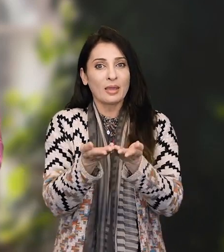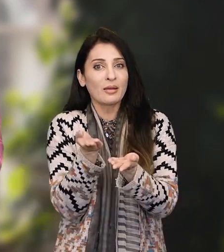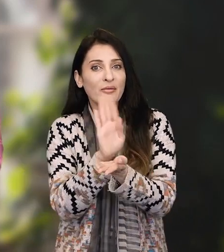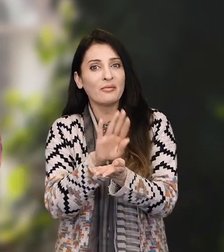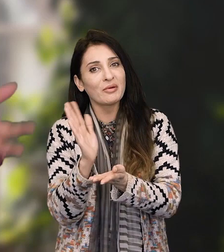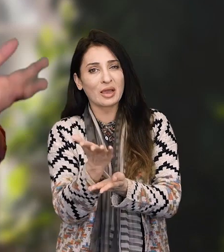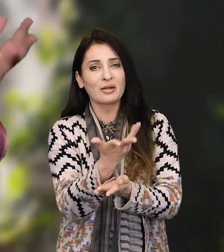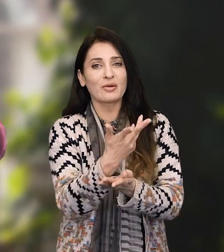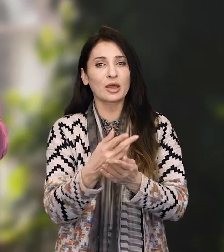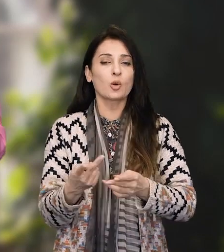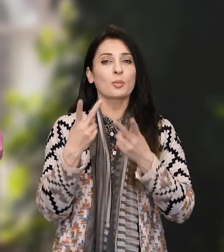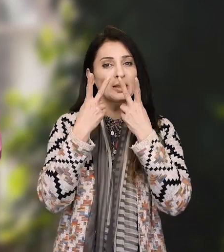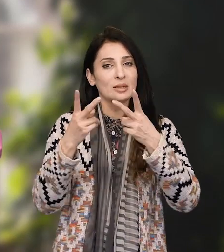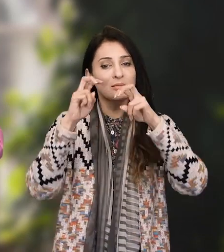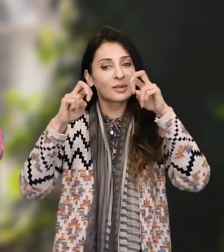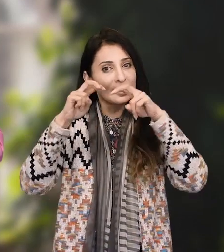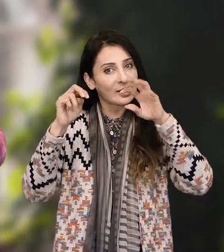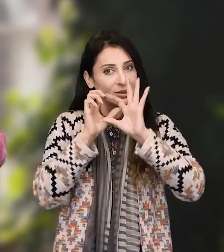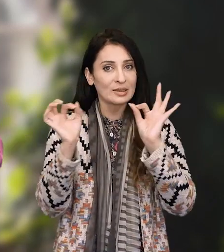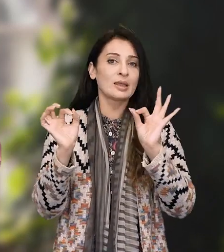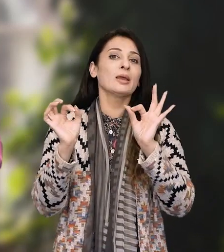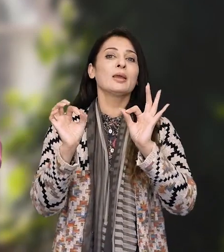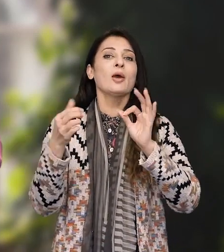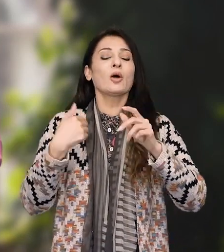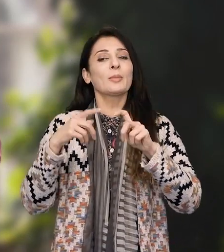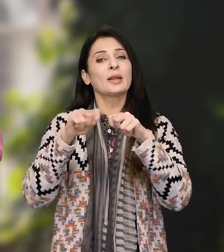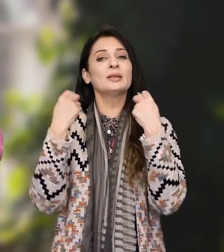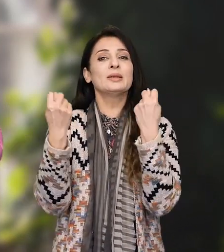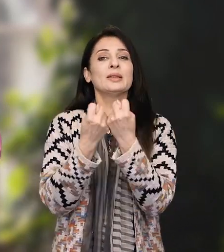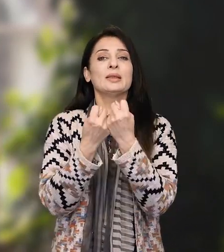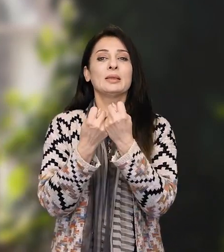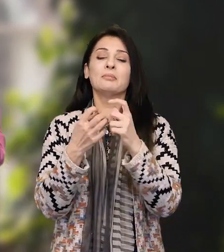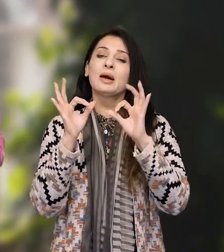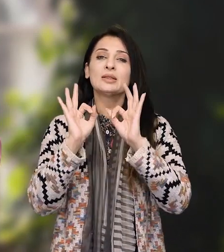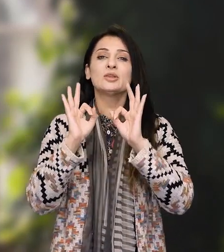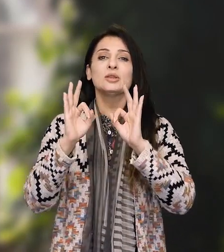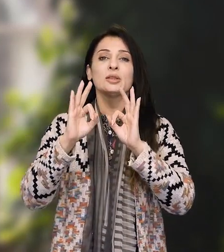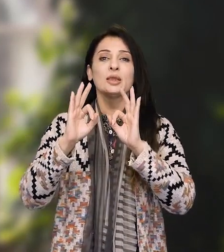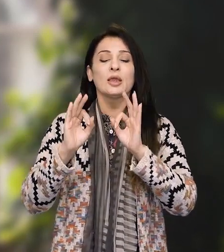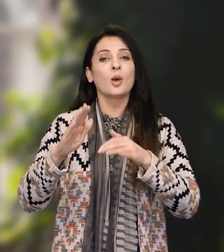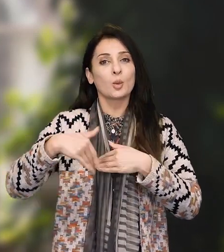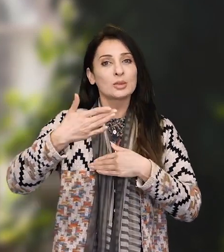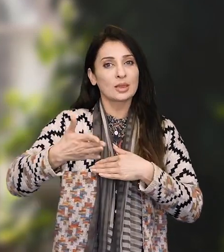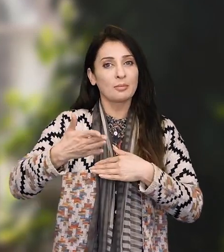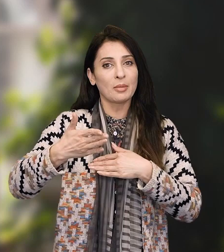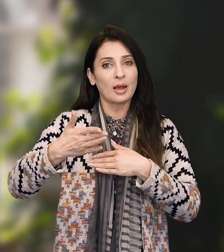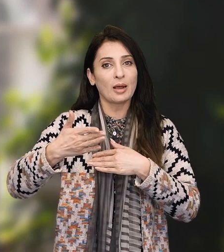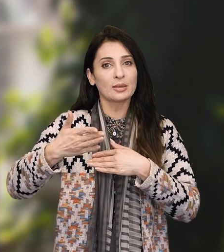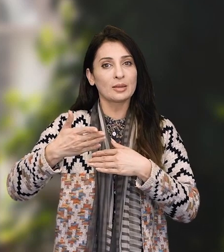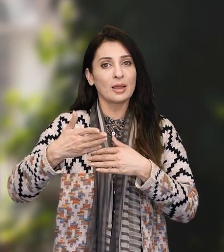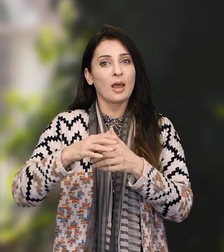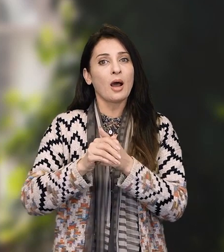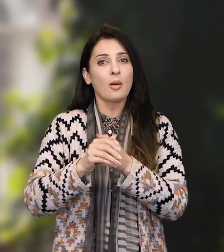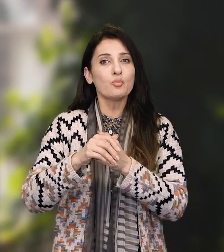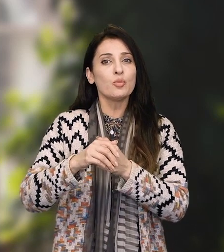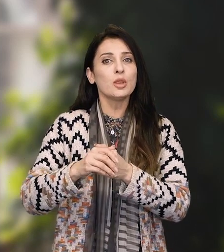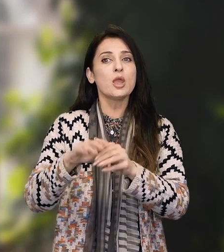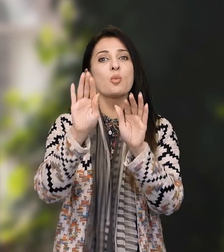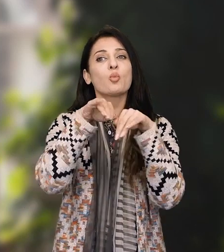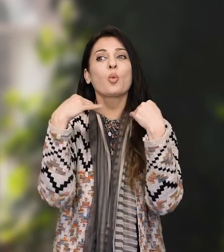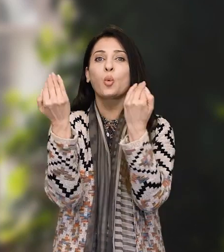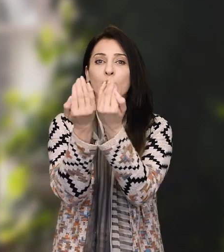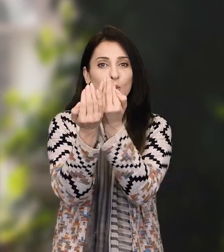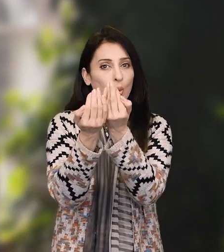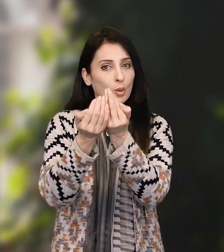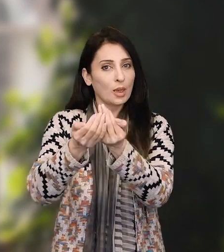test the products और R&D हमारी काफ़ी टीम की अच्छी थी and eventually we're exporting to many parts